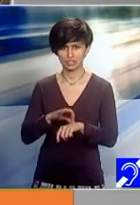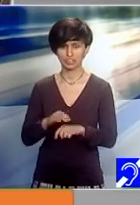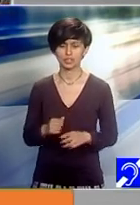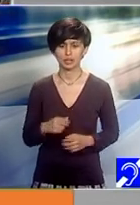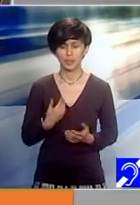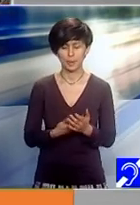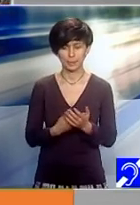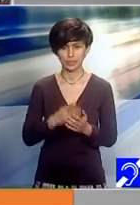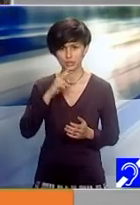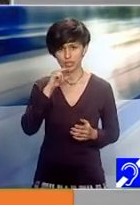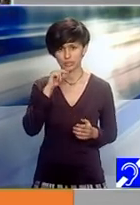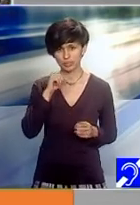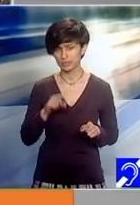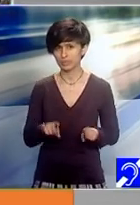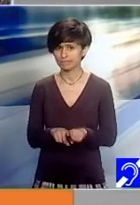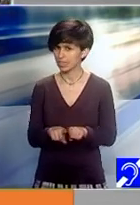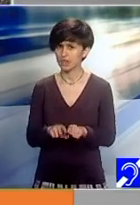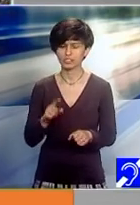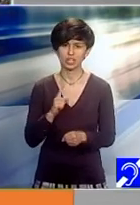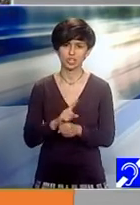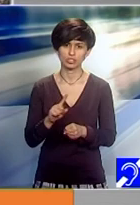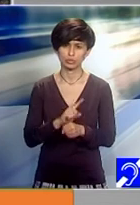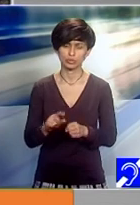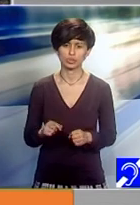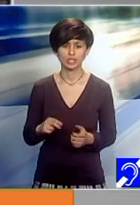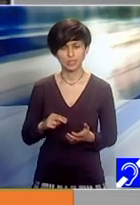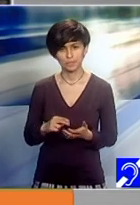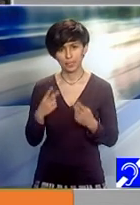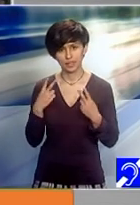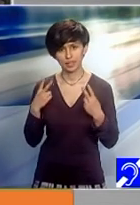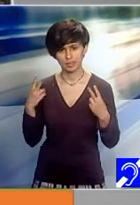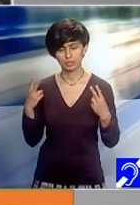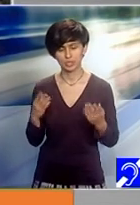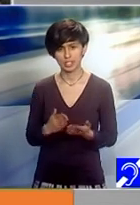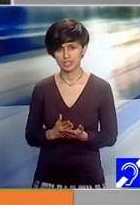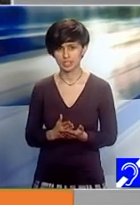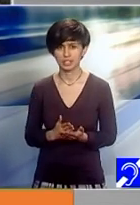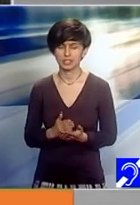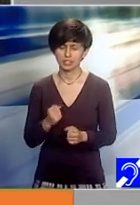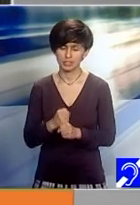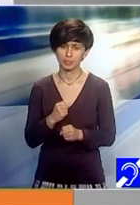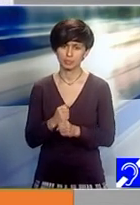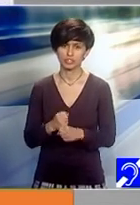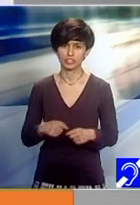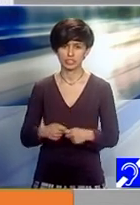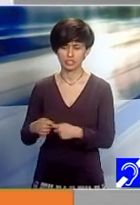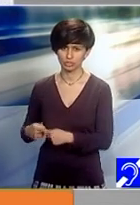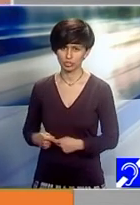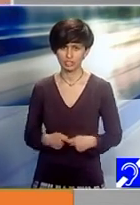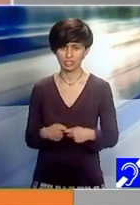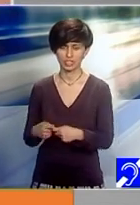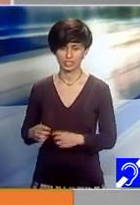de exact același lucru, de ordinea și importanța meseriei în societatea românească. Exact. Și ei acum